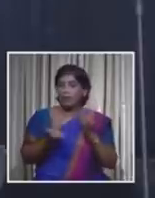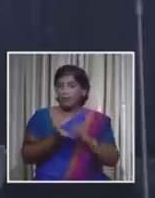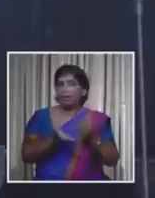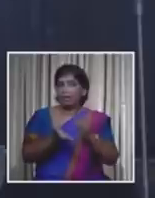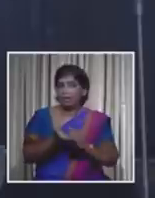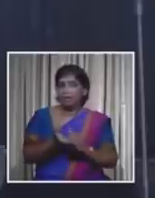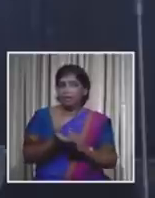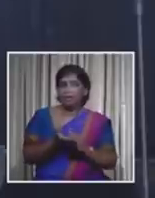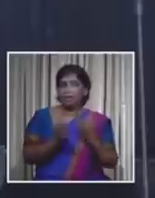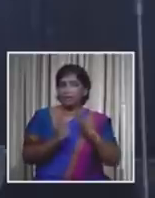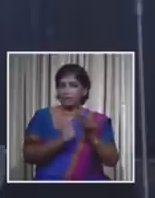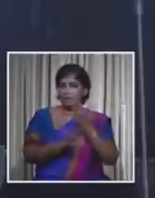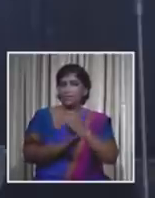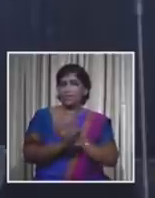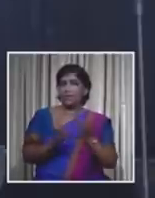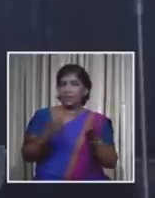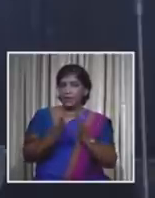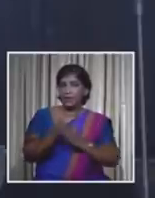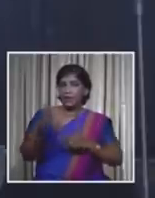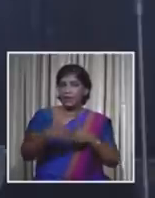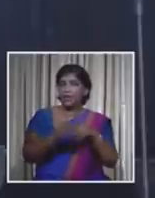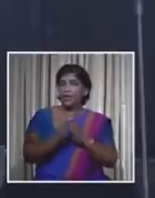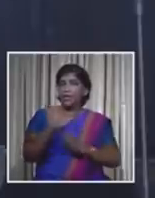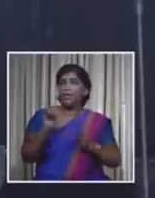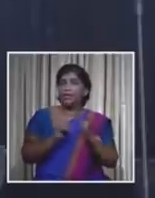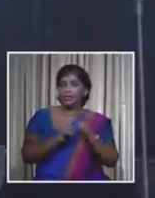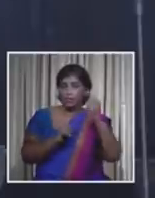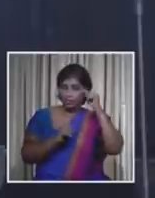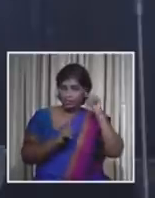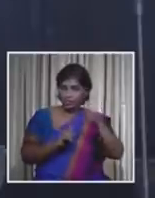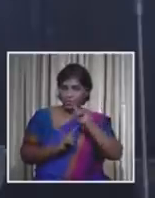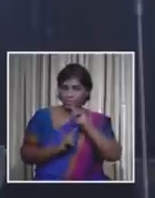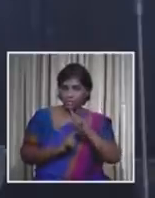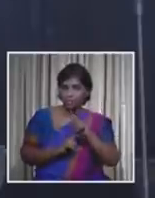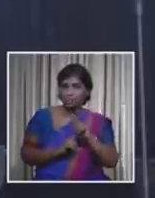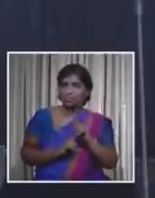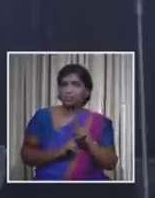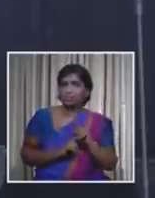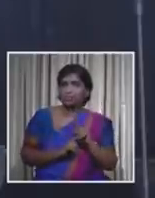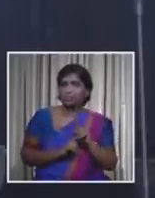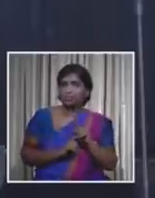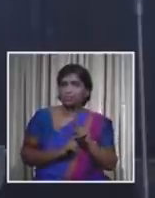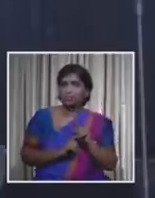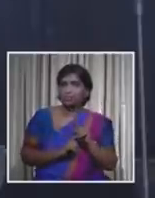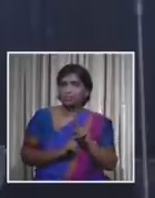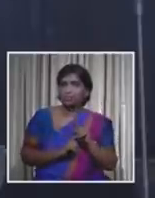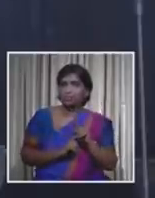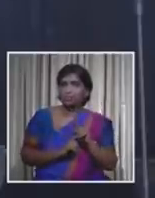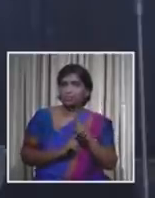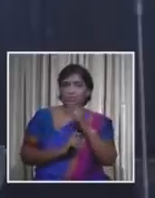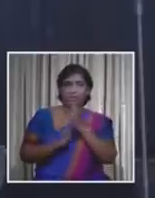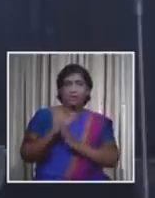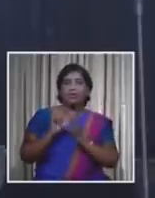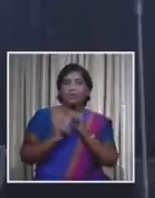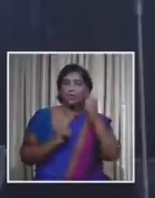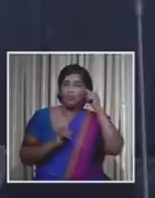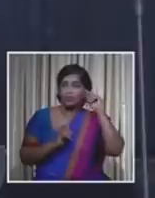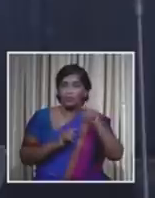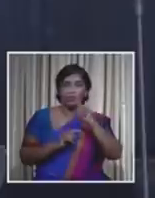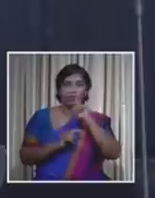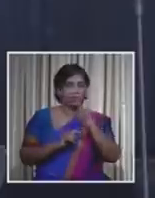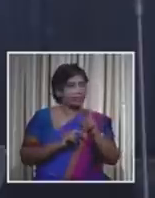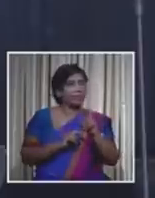දැන් මීට ඉස්සෙල්ලා කැබිනට් ඇමතිවරයෙක් මේ ගැන කතා කරා. හැබැයි එතකොටත් එතුමිය ඒ වෙනුවෙන් කතා කරපුවම